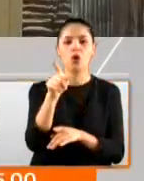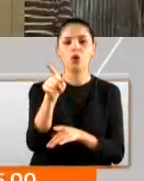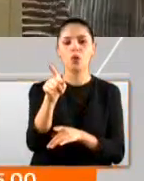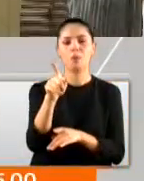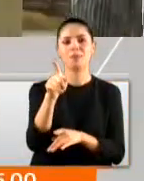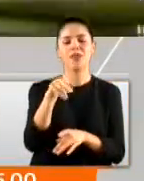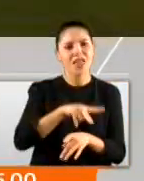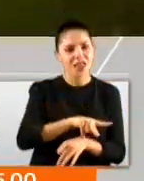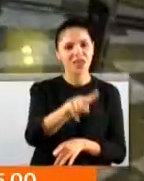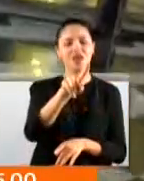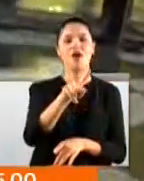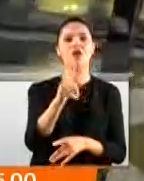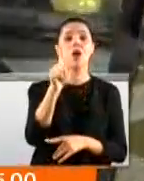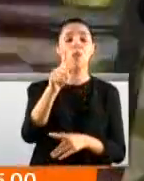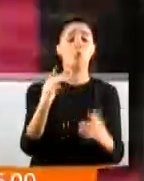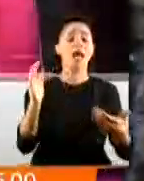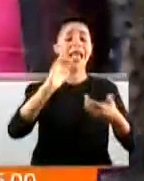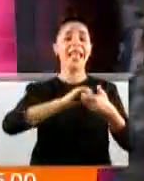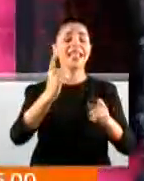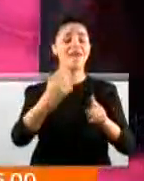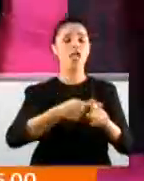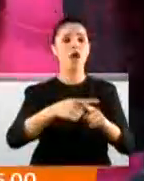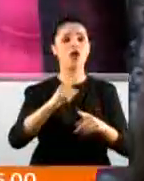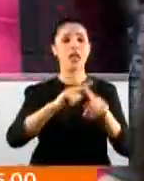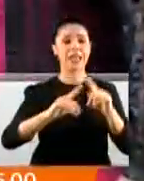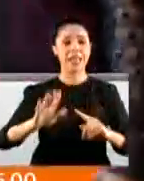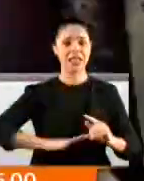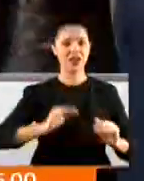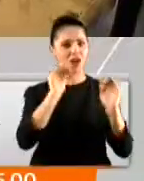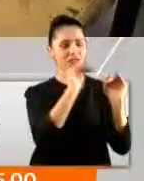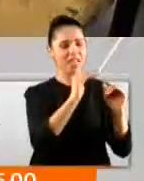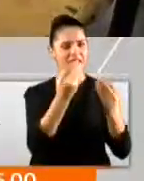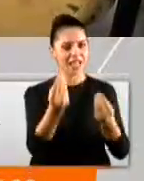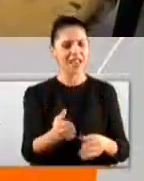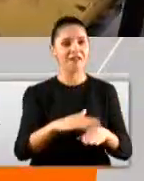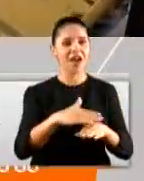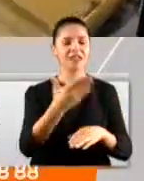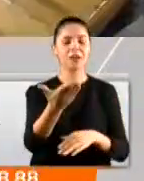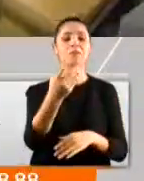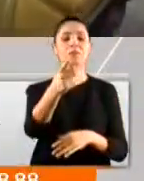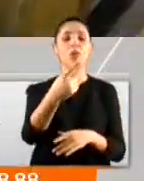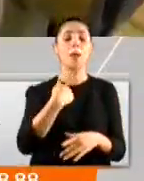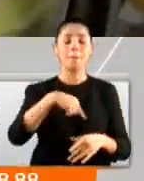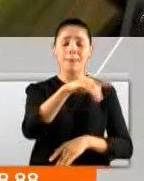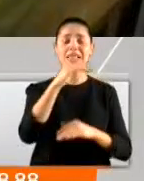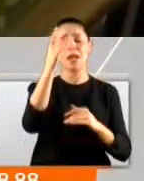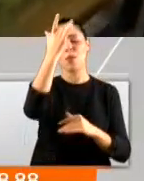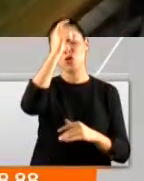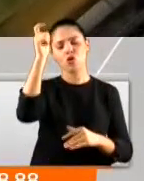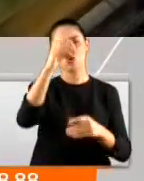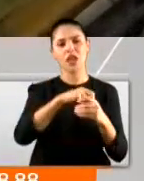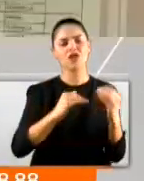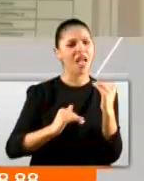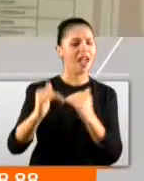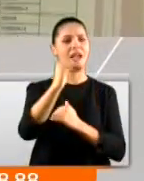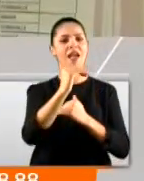strateji ve taktik bütün Kemal Kılıçdaroğlu bizim ülkemizde en fazla en